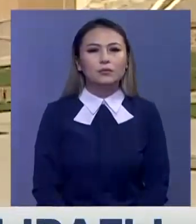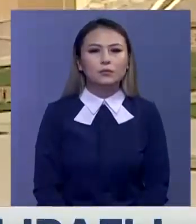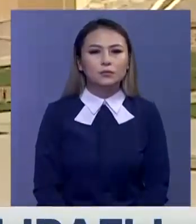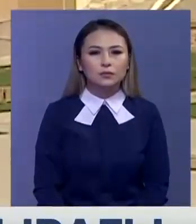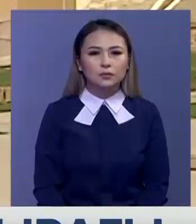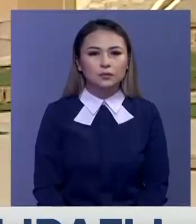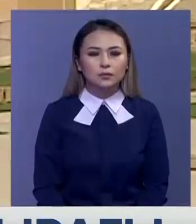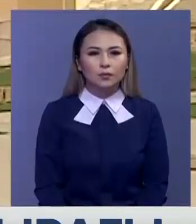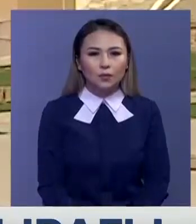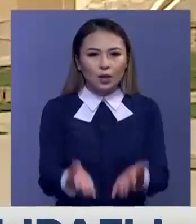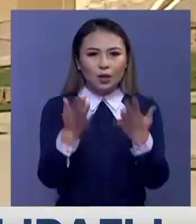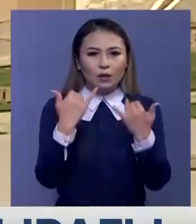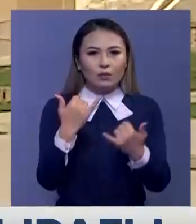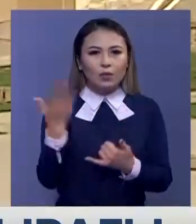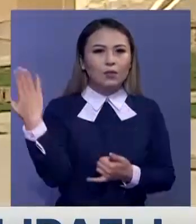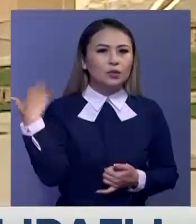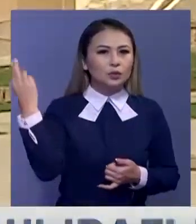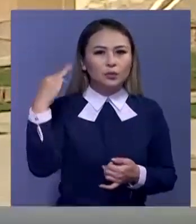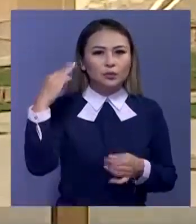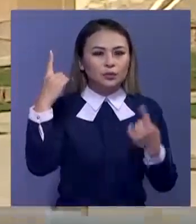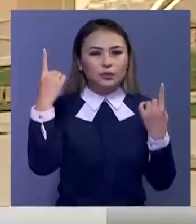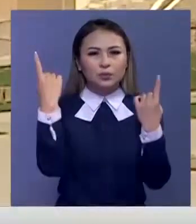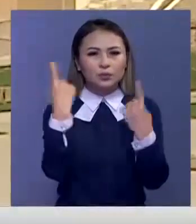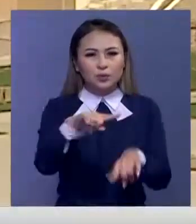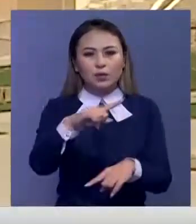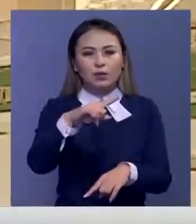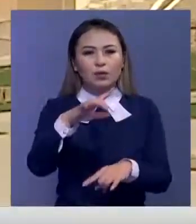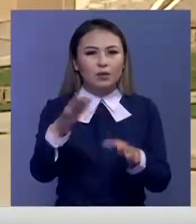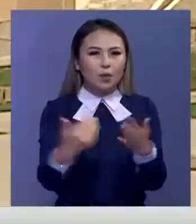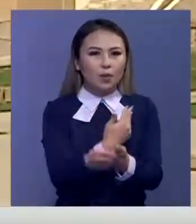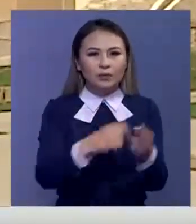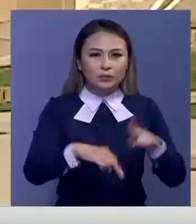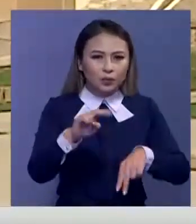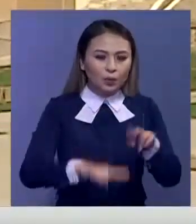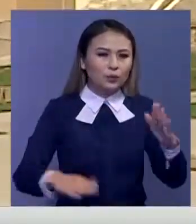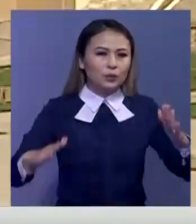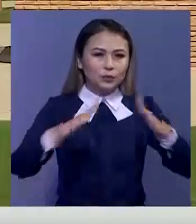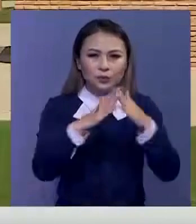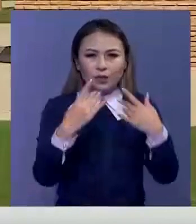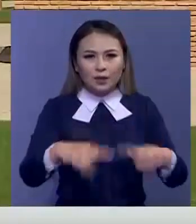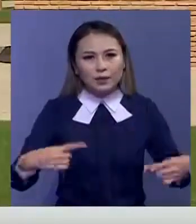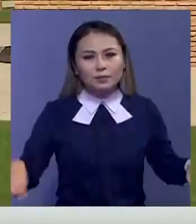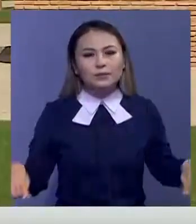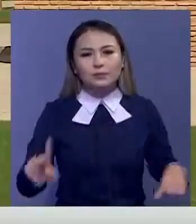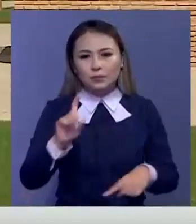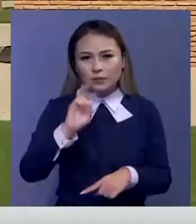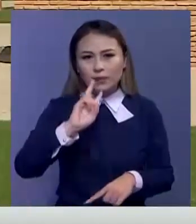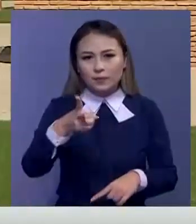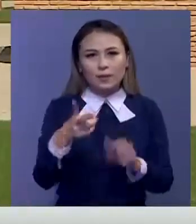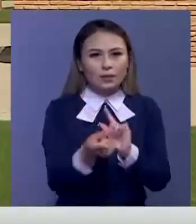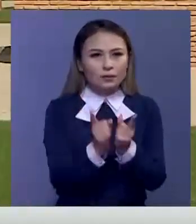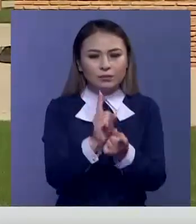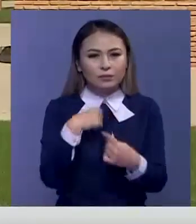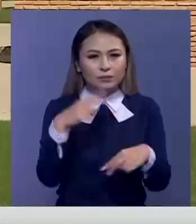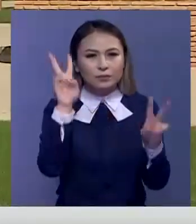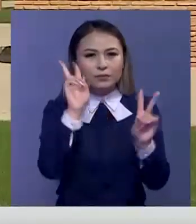Кіргенде Түркістанға бұрынғы Түркістан емес, в общем, новостройка салынып жатқан үйлер керемет дейді. 2 жылдың ішінде мынандай өзгереді деп